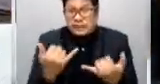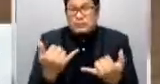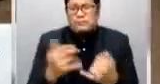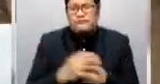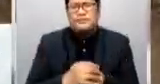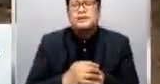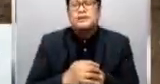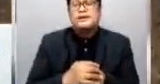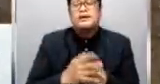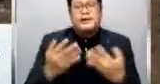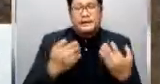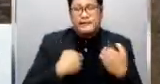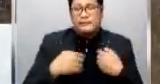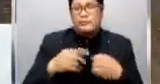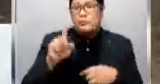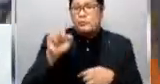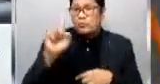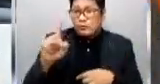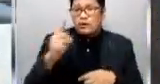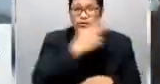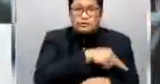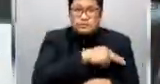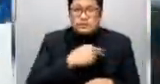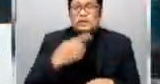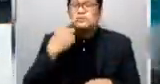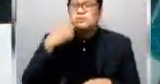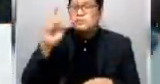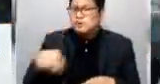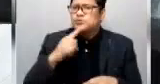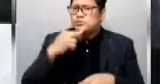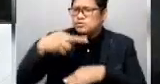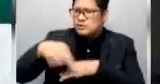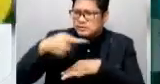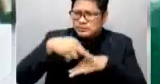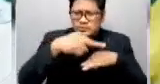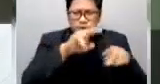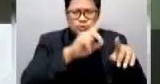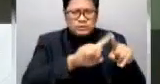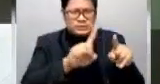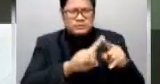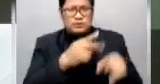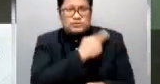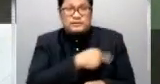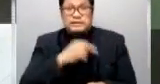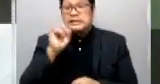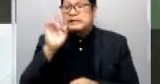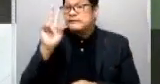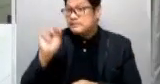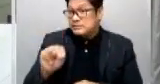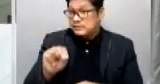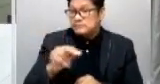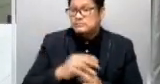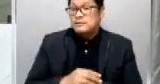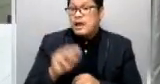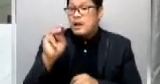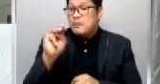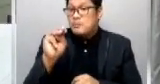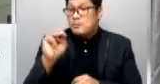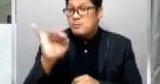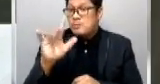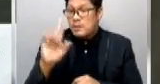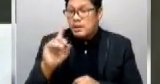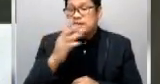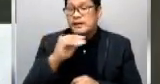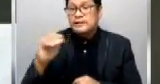One Hospital Command para agarang ma-refer ang mga pasyente sa ibang ospital kung kailangan. Ang mild at asymptomatic cases naman sa